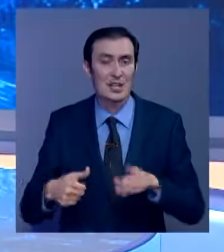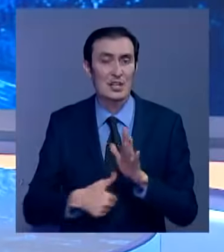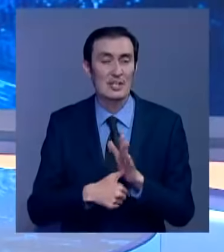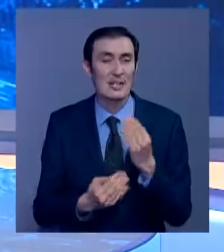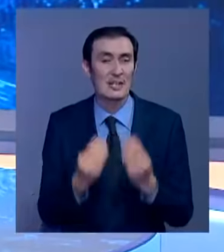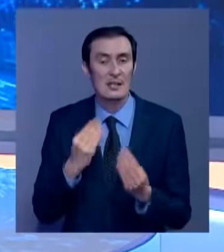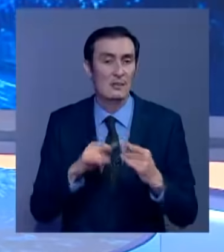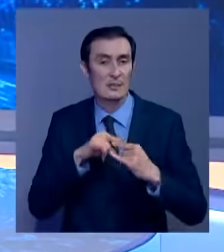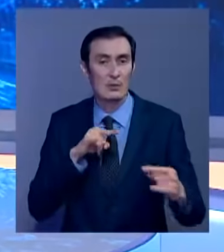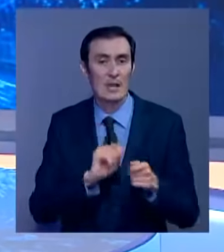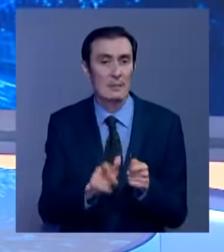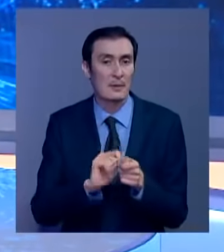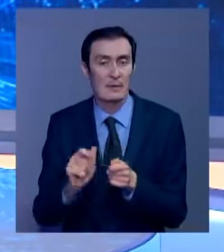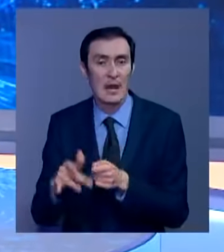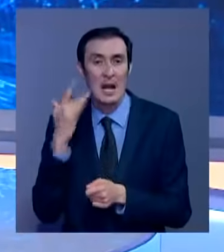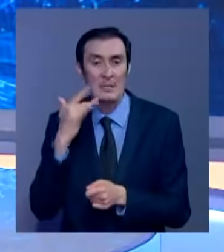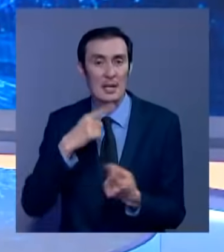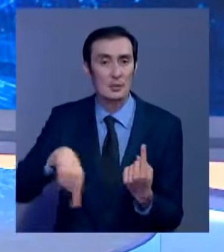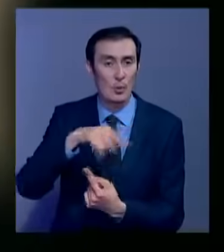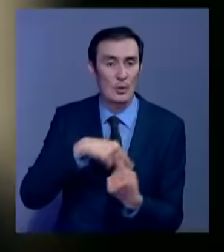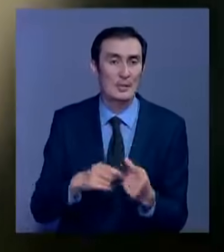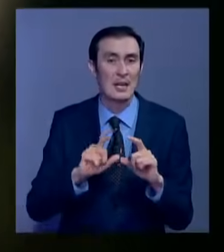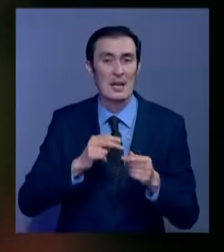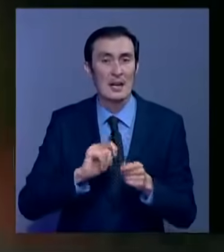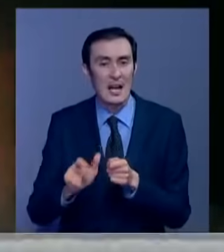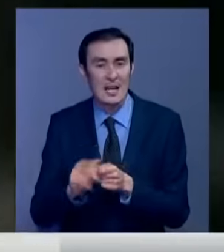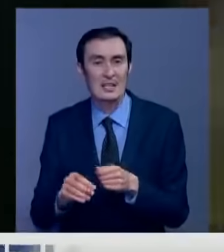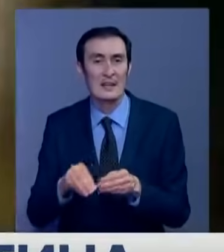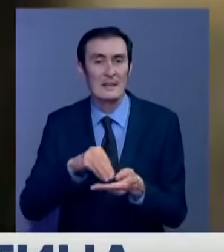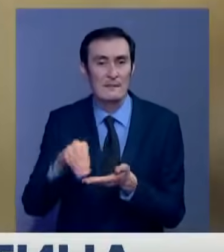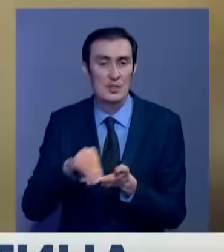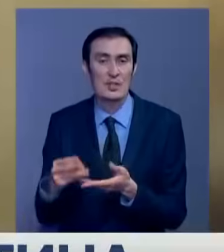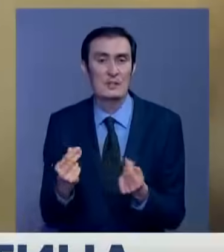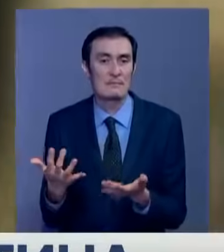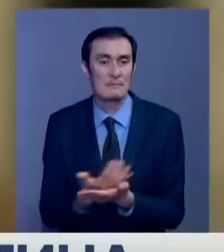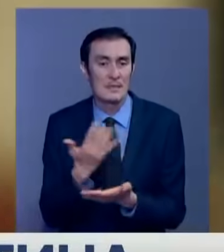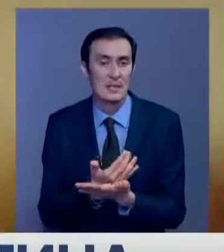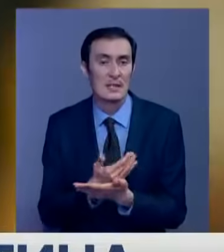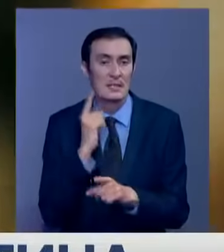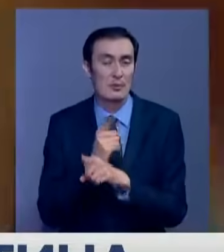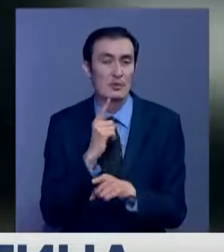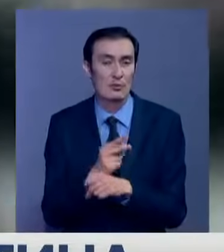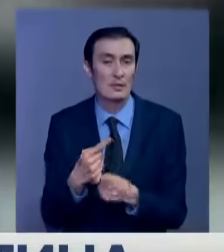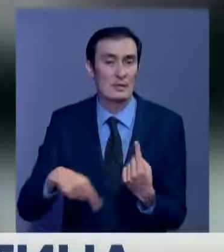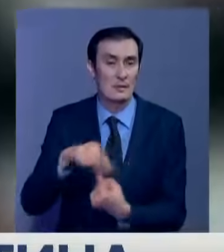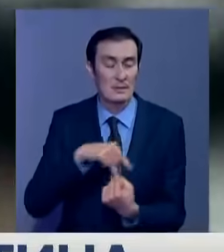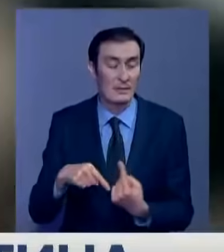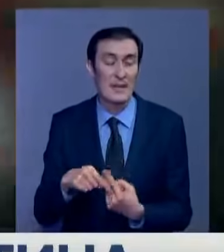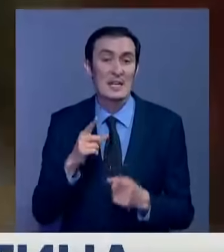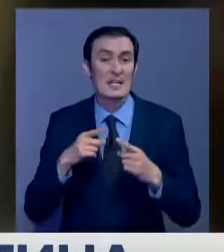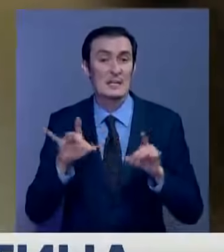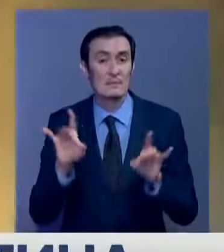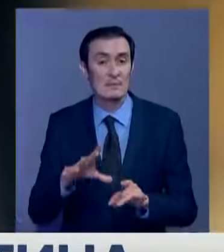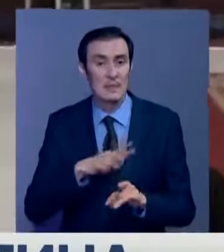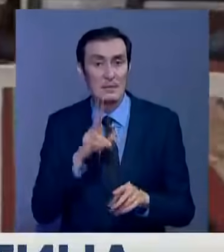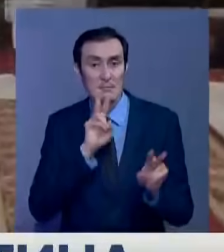игровых столов для покера, американской рулетки, игральные карты, фишки и вырученные от незаконной деятельности деньги. Кстати, в заведении